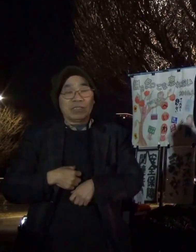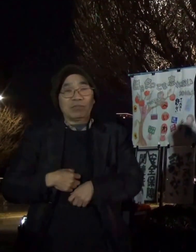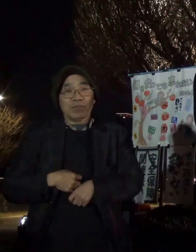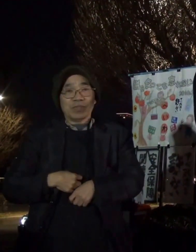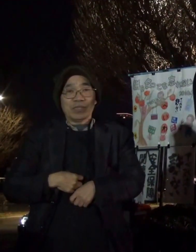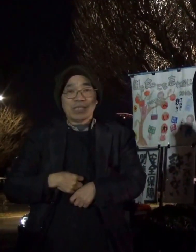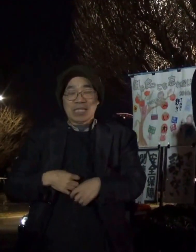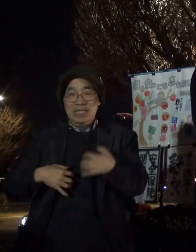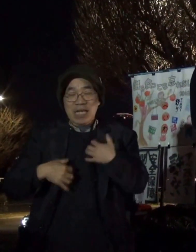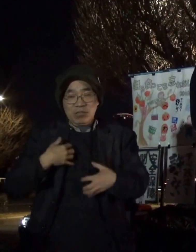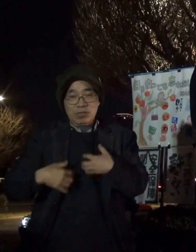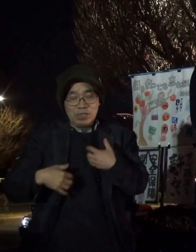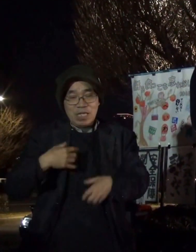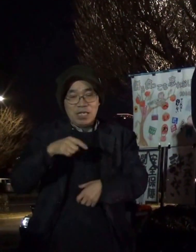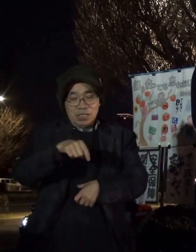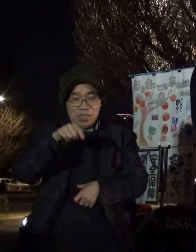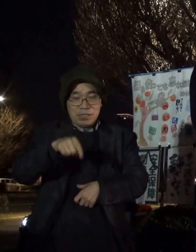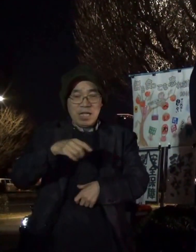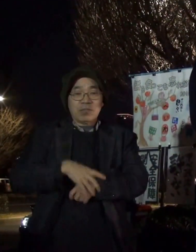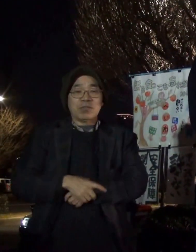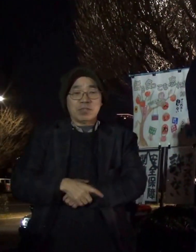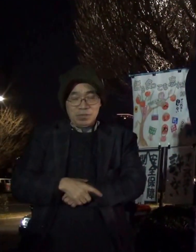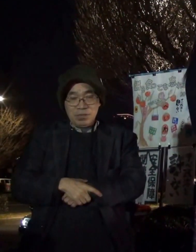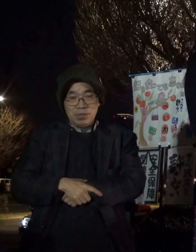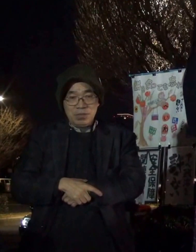んその場で曲を初めて聴いて